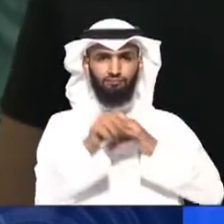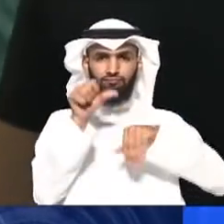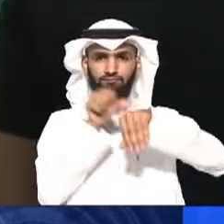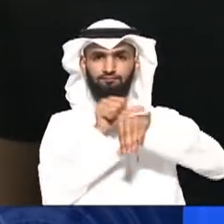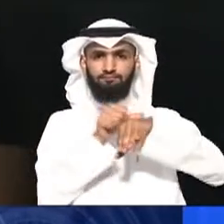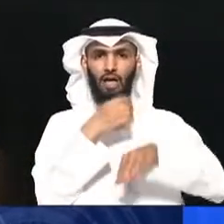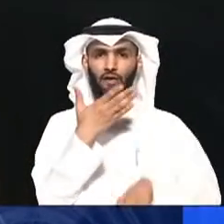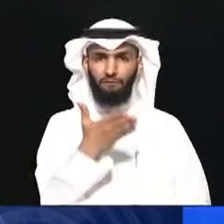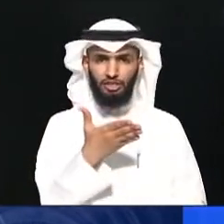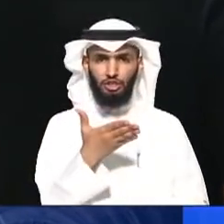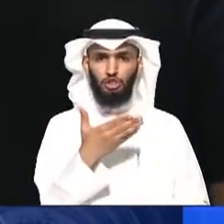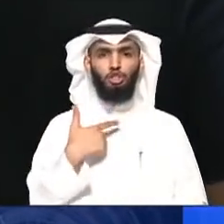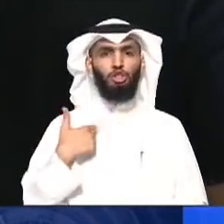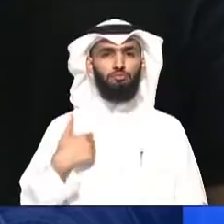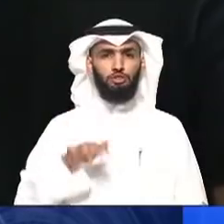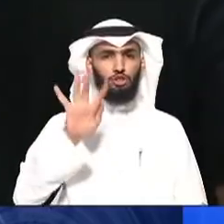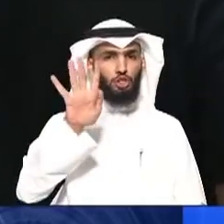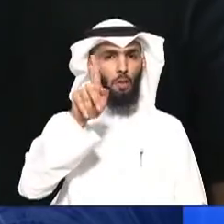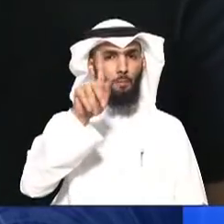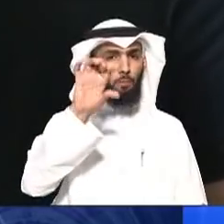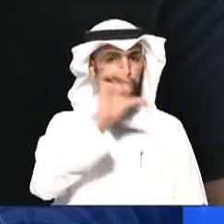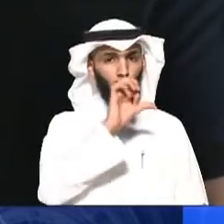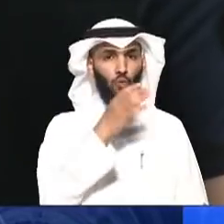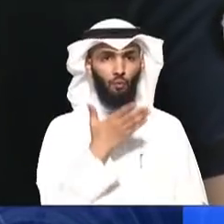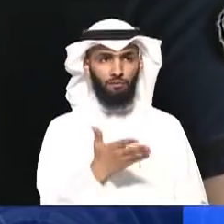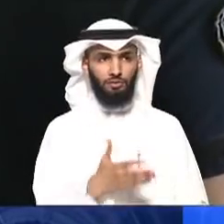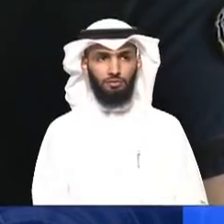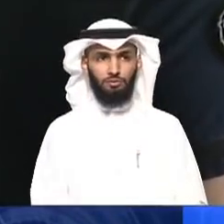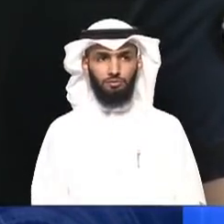مخدرات من نوع الشبو مخبأة داخل